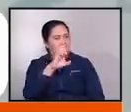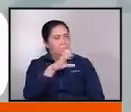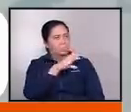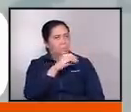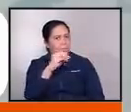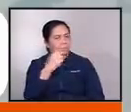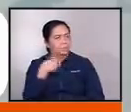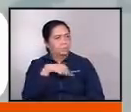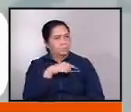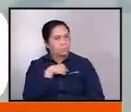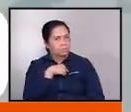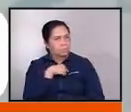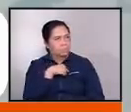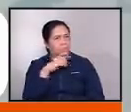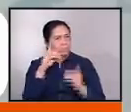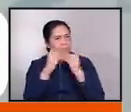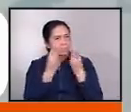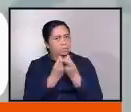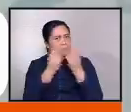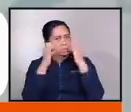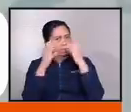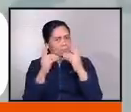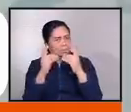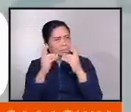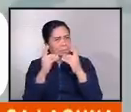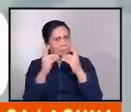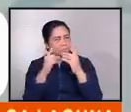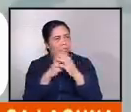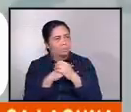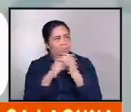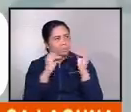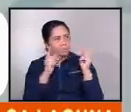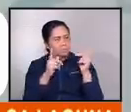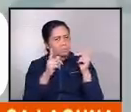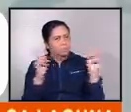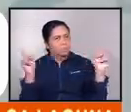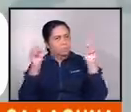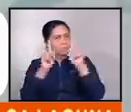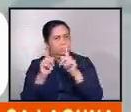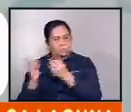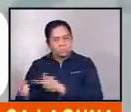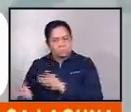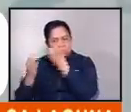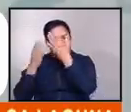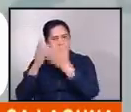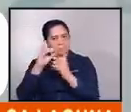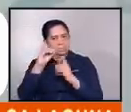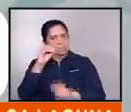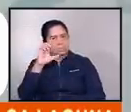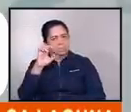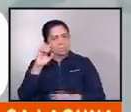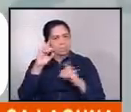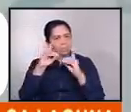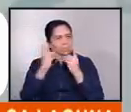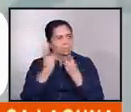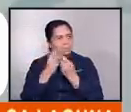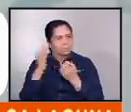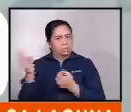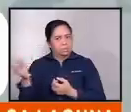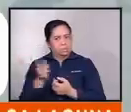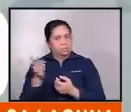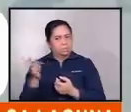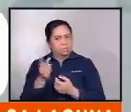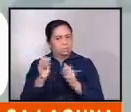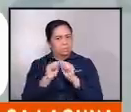po sa DepEd. Opo. Okay, pag ilalapit po namin to sa DOLE at DepEd, ang dalawang